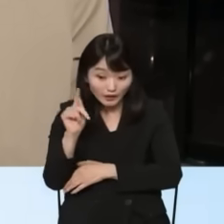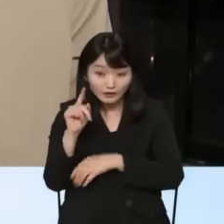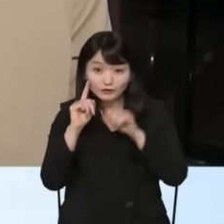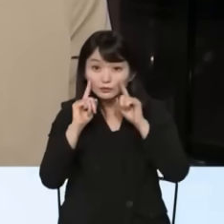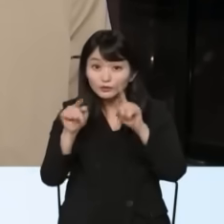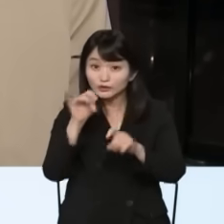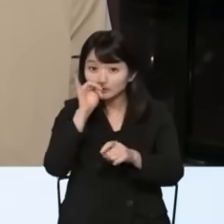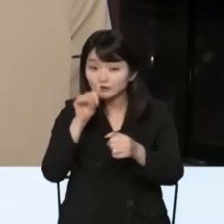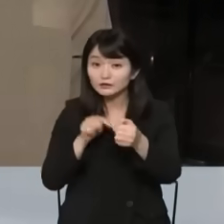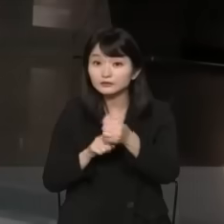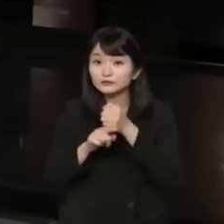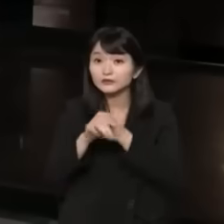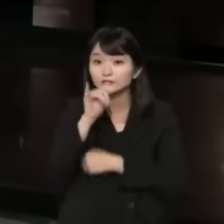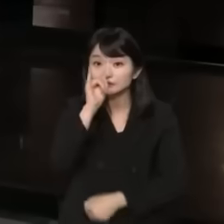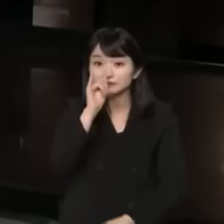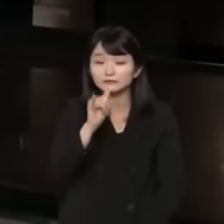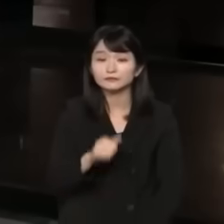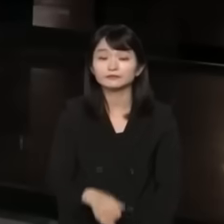얘기입니까?